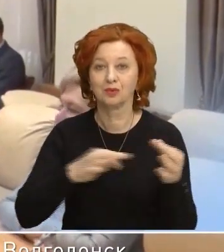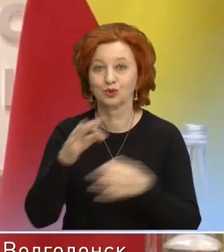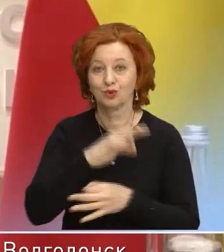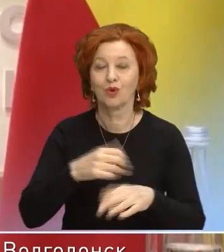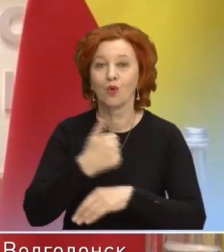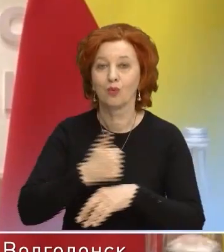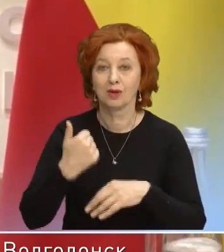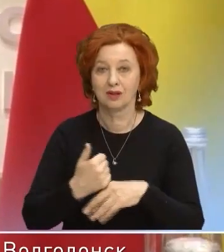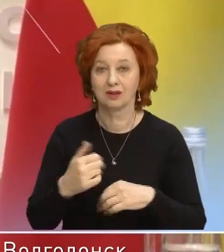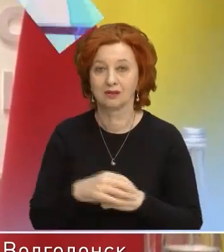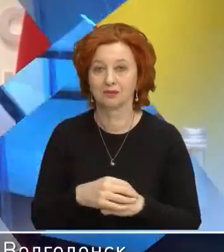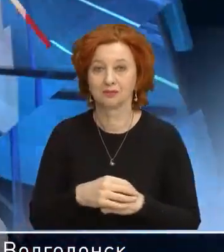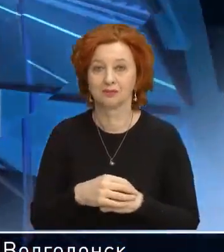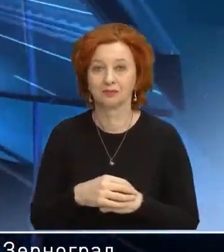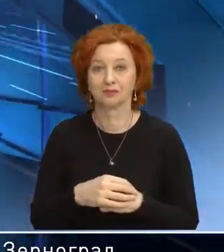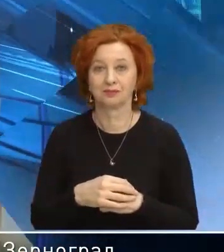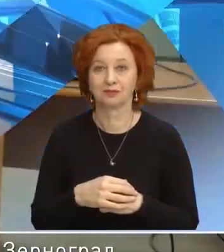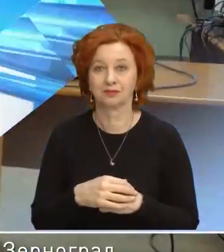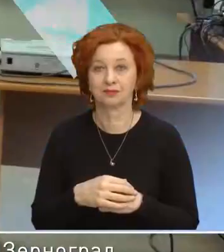совещании с губернатором.